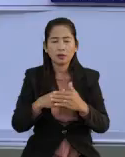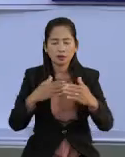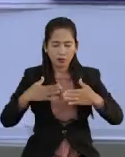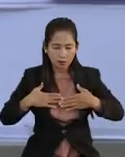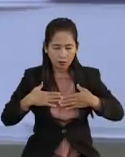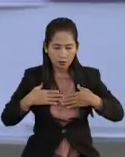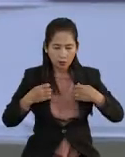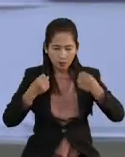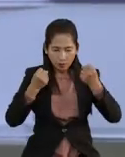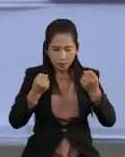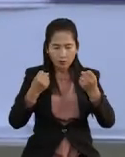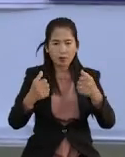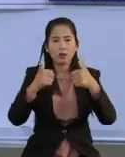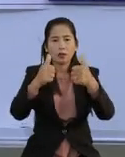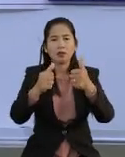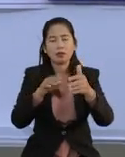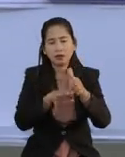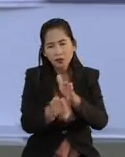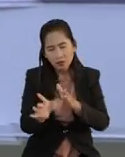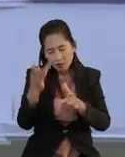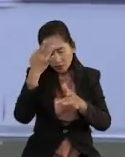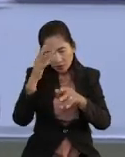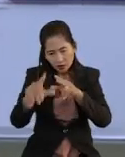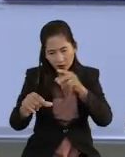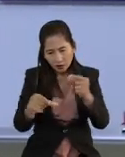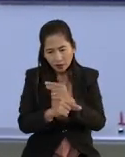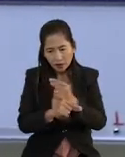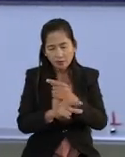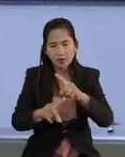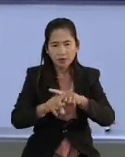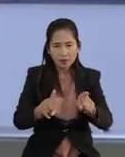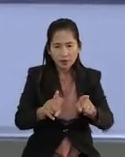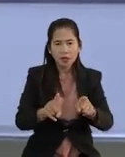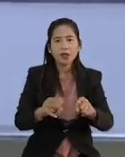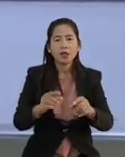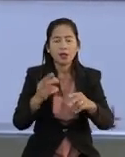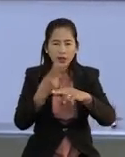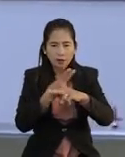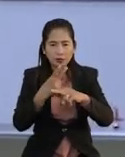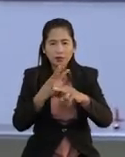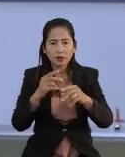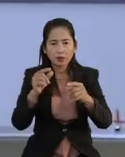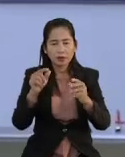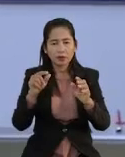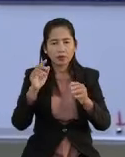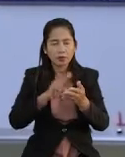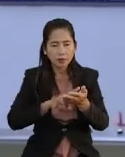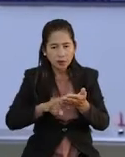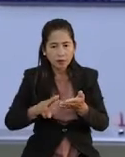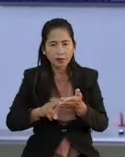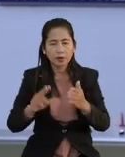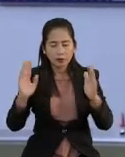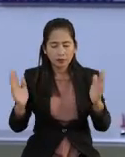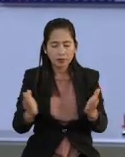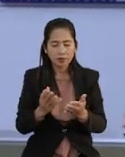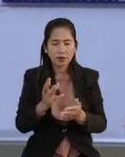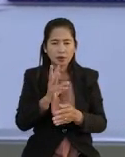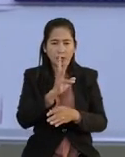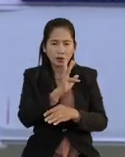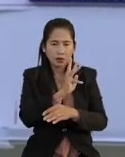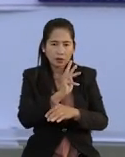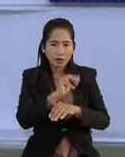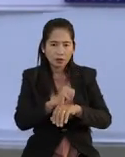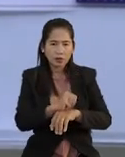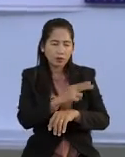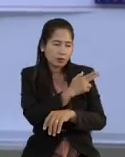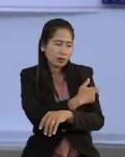sốc phiệp lõ kịch thuật pi trong ngư cài xa hai xe xế chả nâng ạ nô vọt nơi cơ buôn ảnh á máy tam ca nai nôm rồi bọc